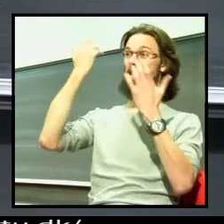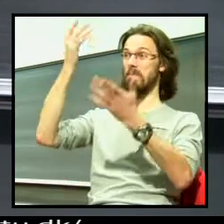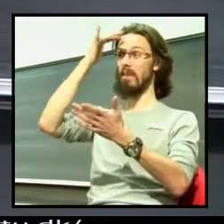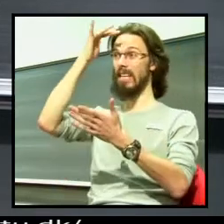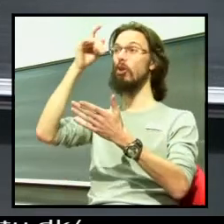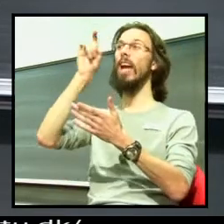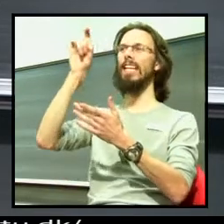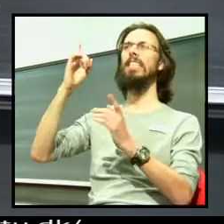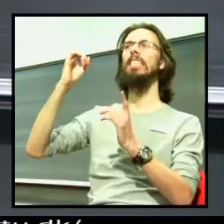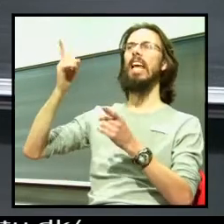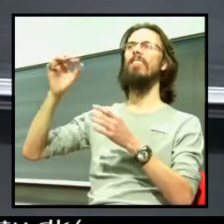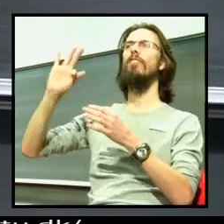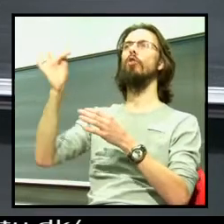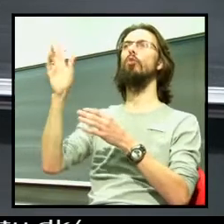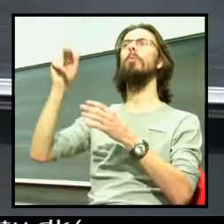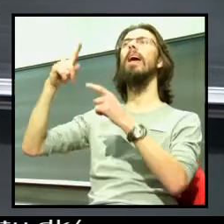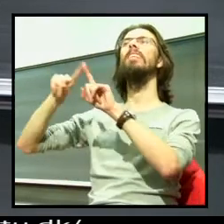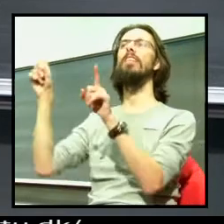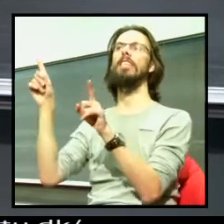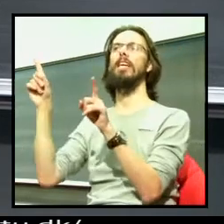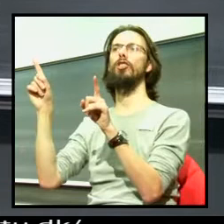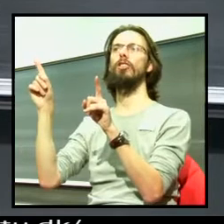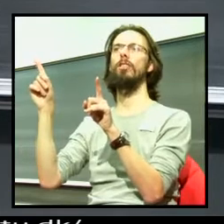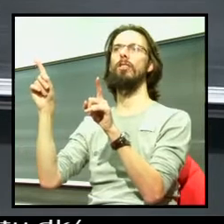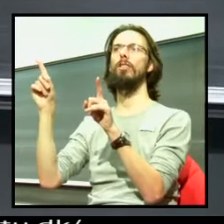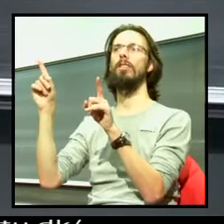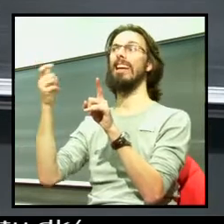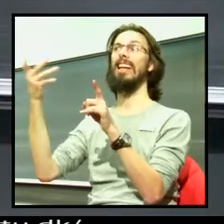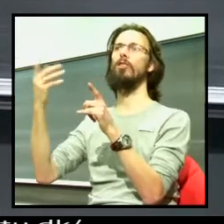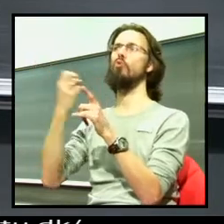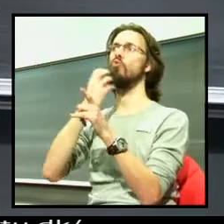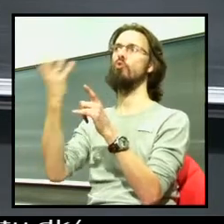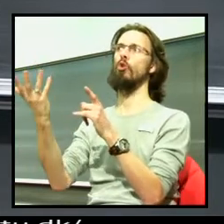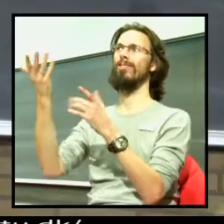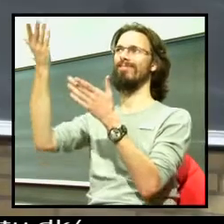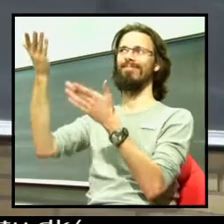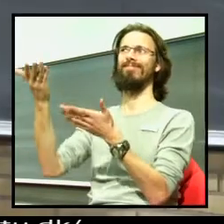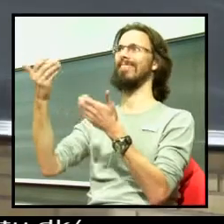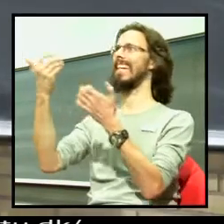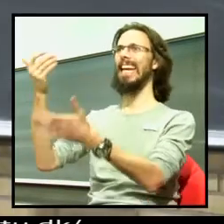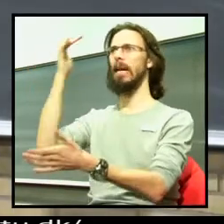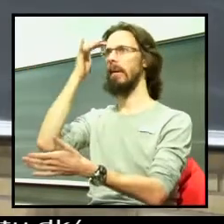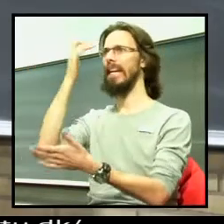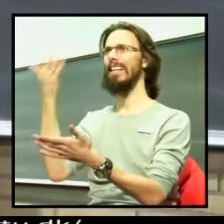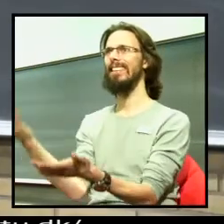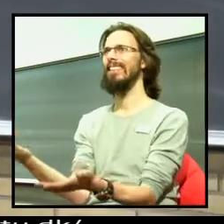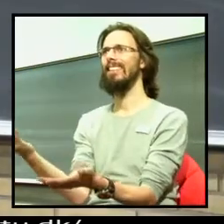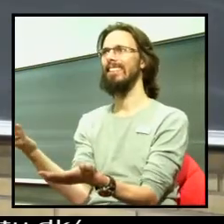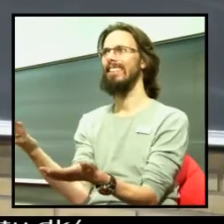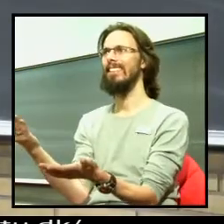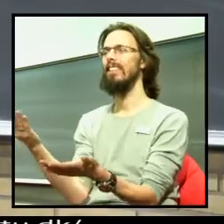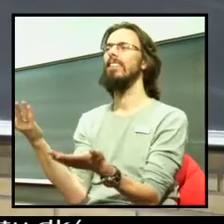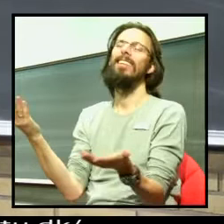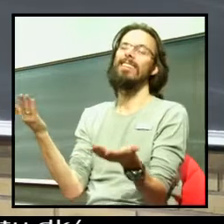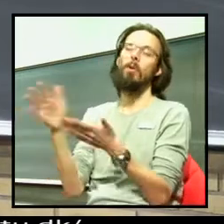være en funktion, som kan differentieres. Kan I se det? Ellers giver udtrykket som sådan ikke mening. Det vil ikke komme til at volde os nogen